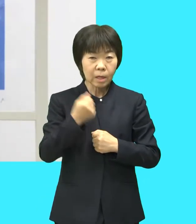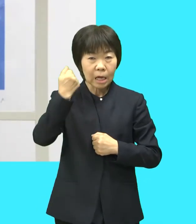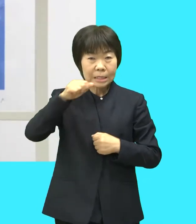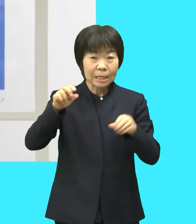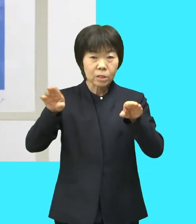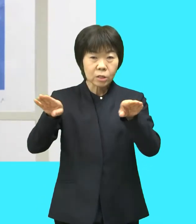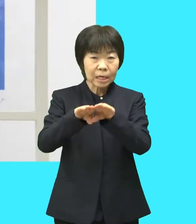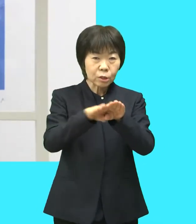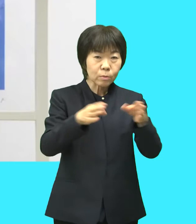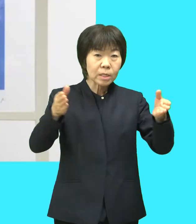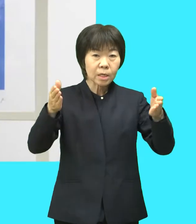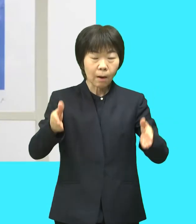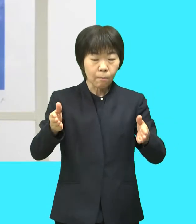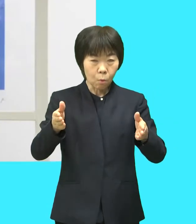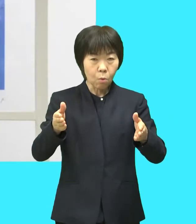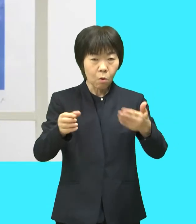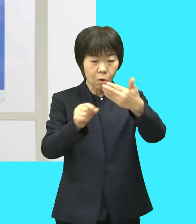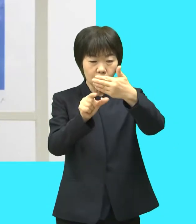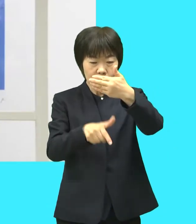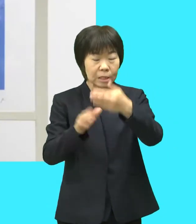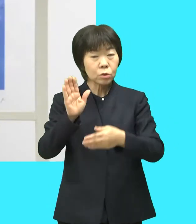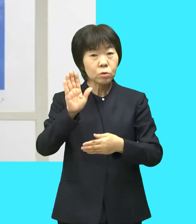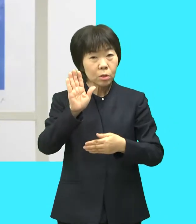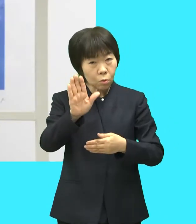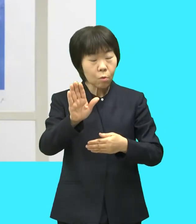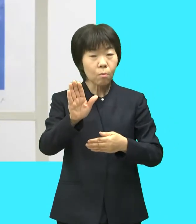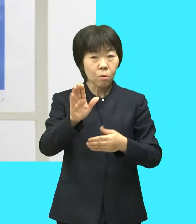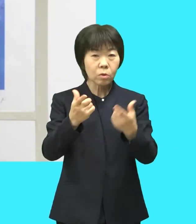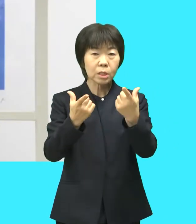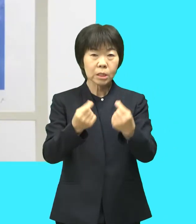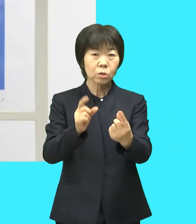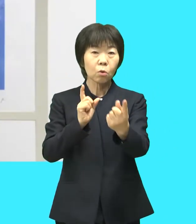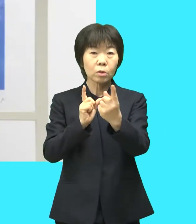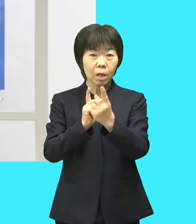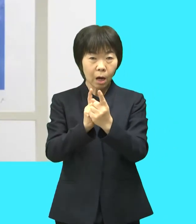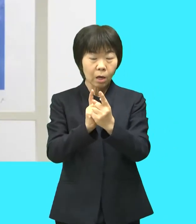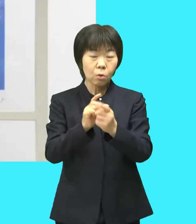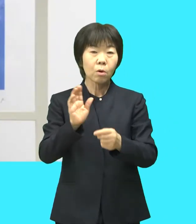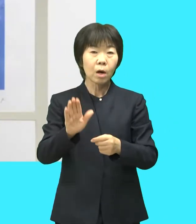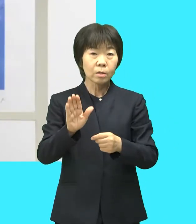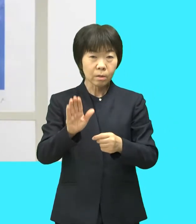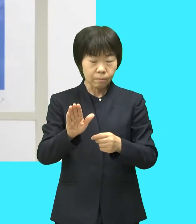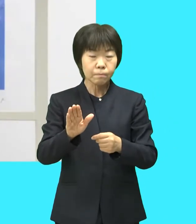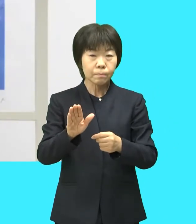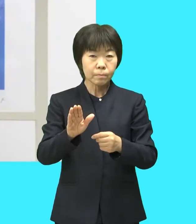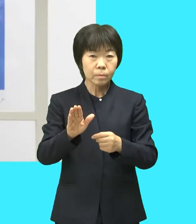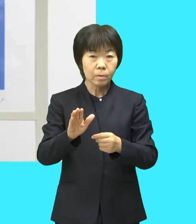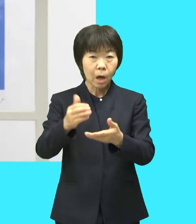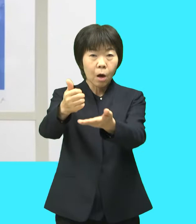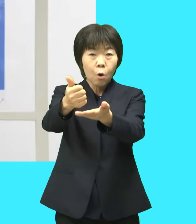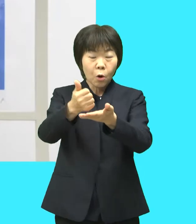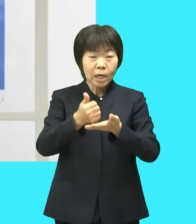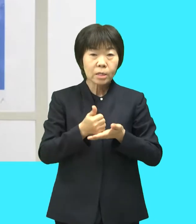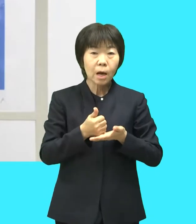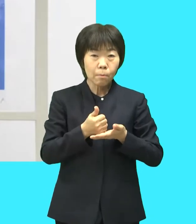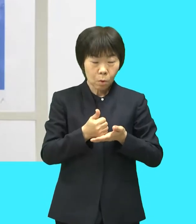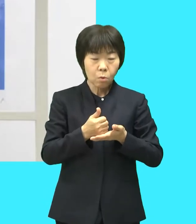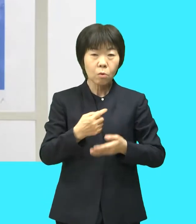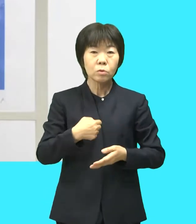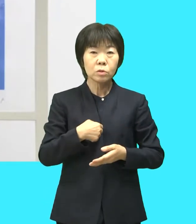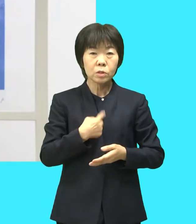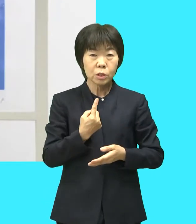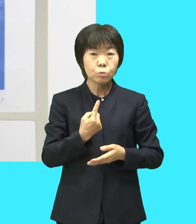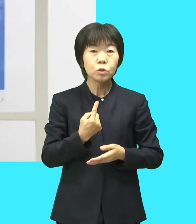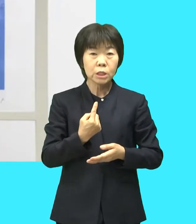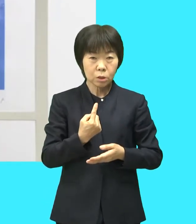期間もその後の9月に入ってからもきちっと対応していただいて、また来られるお客さんも自分